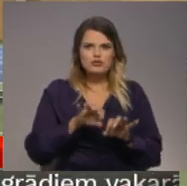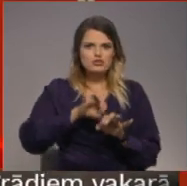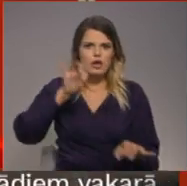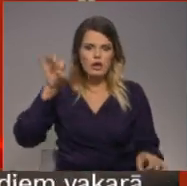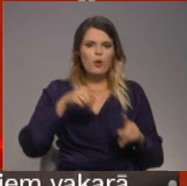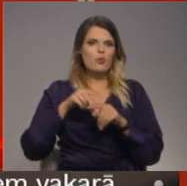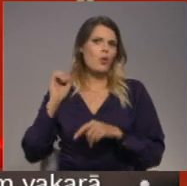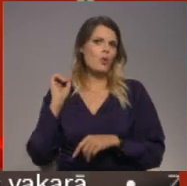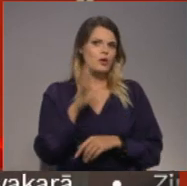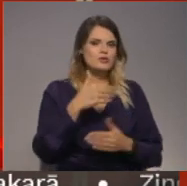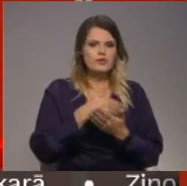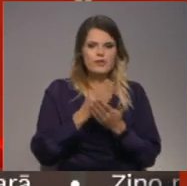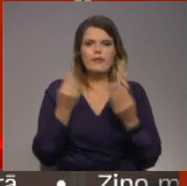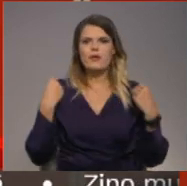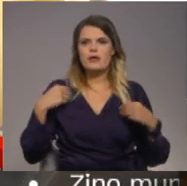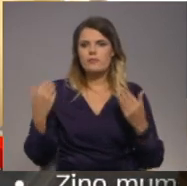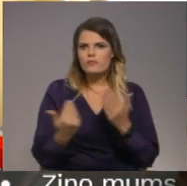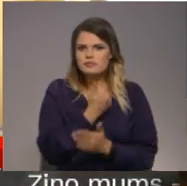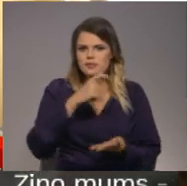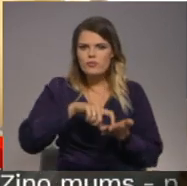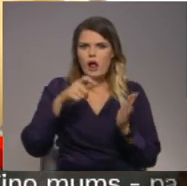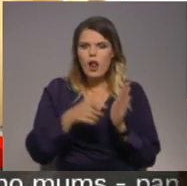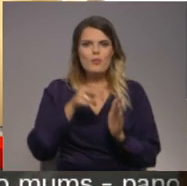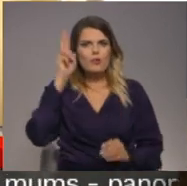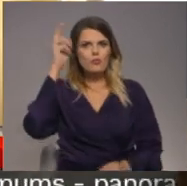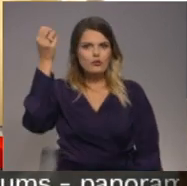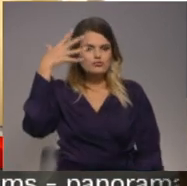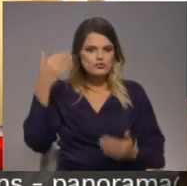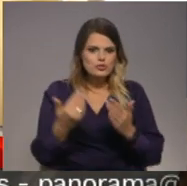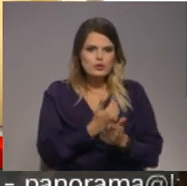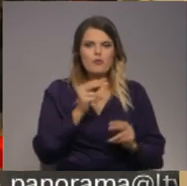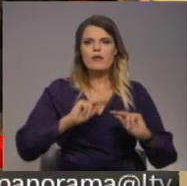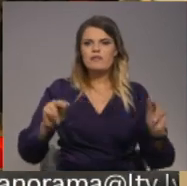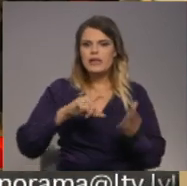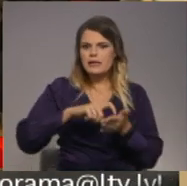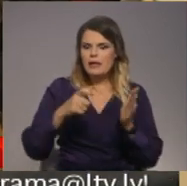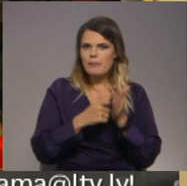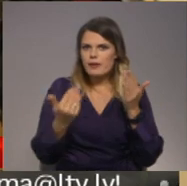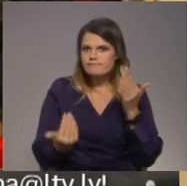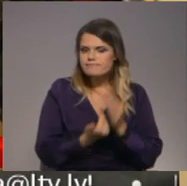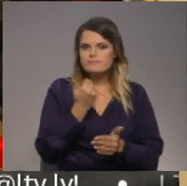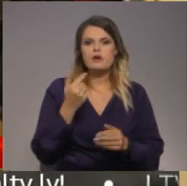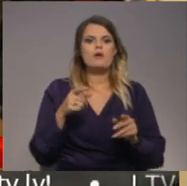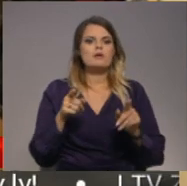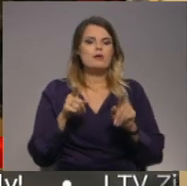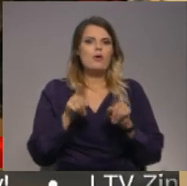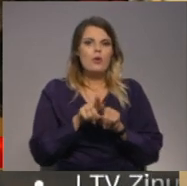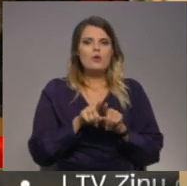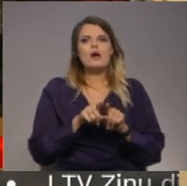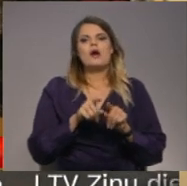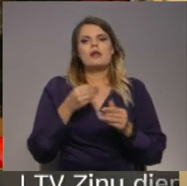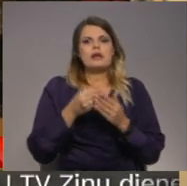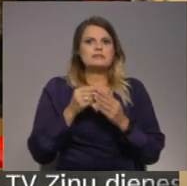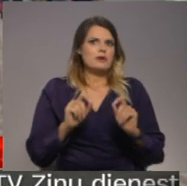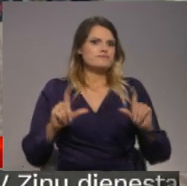sektoru, ierīkotas ģērbtuves, toaletes un dušas, siltummezgls un treneru kabinets. Projekta realizāciju nav skāris būvniecības nozares